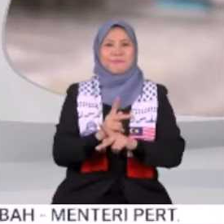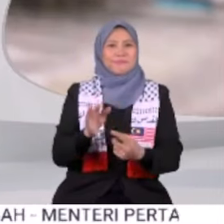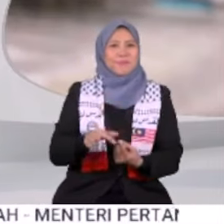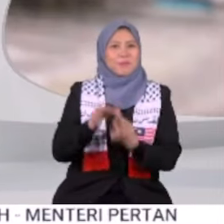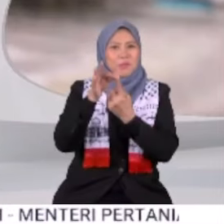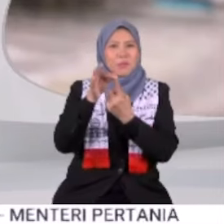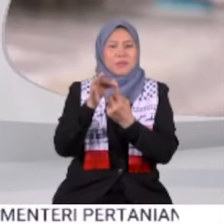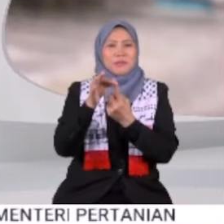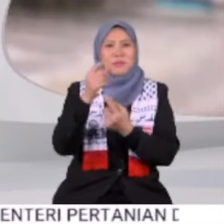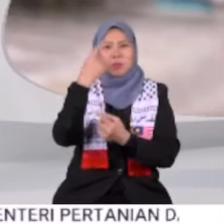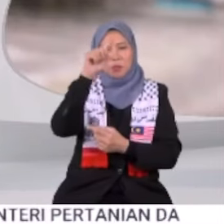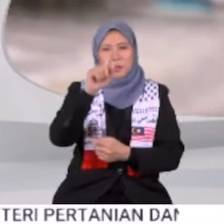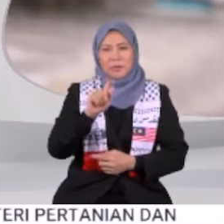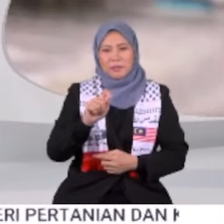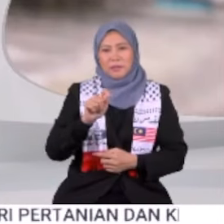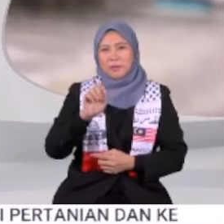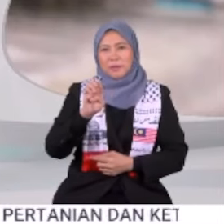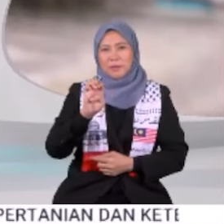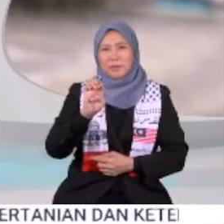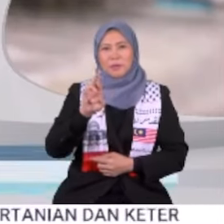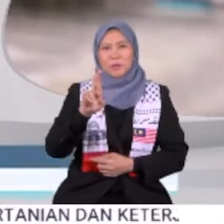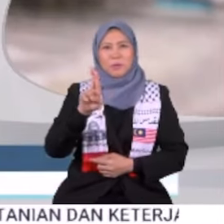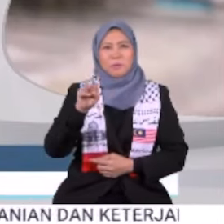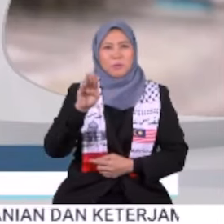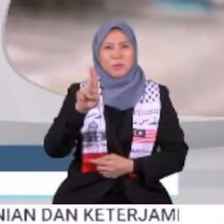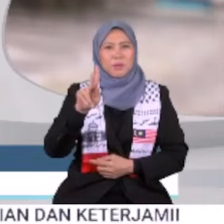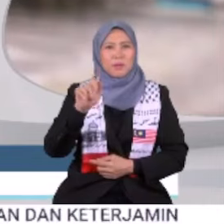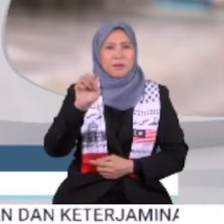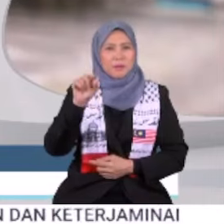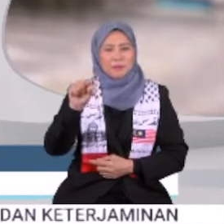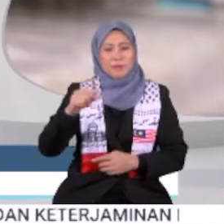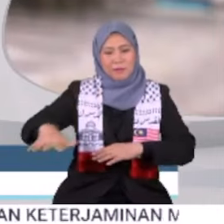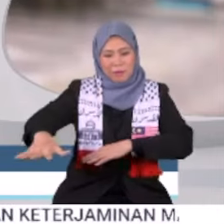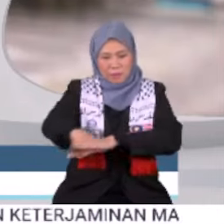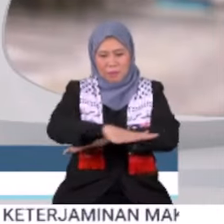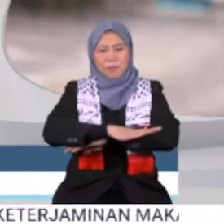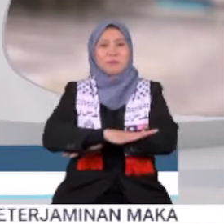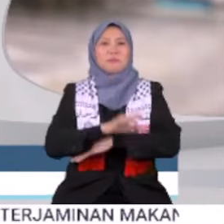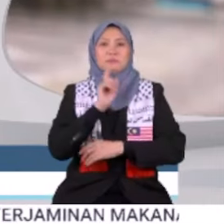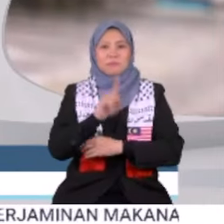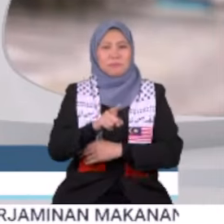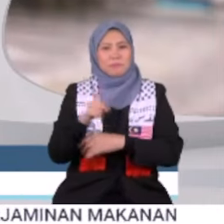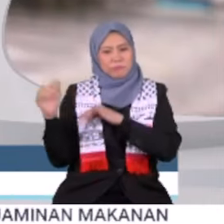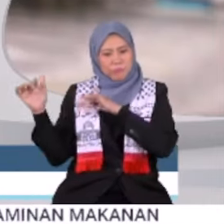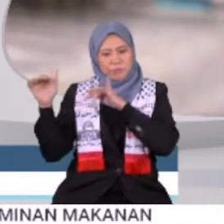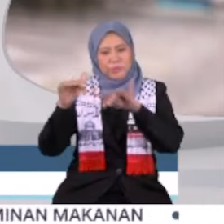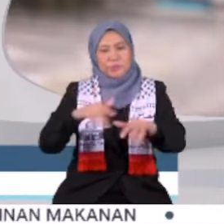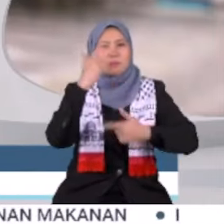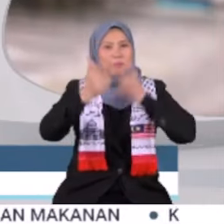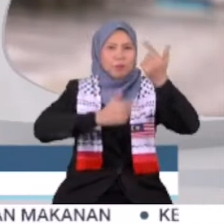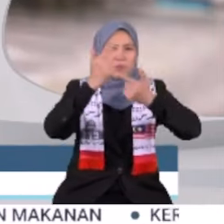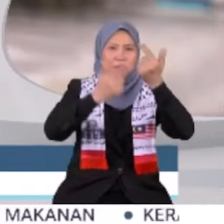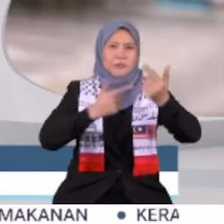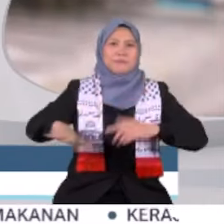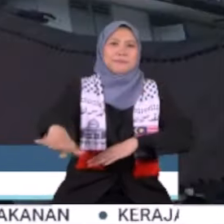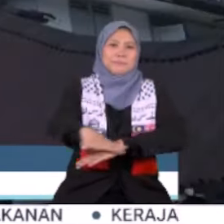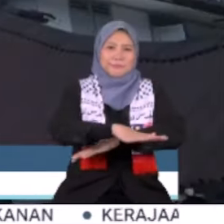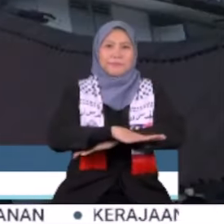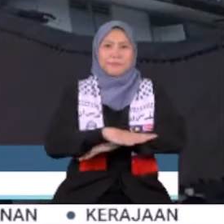keunikan sumber terumbu karang di Taman Laut Negara Pulau Undan, hanya 200 pengunjung sebulan dibenarkan berkunjung di perairan